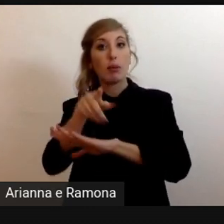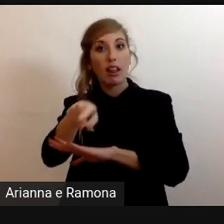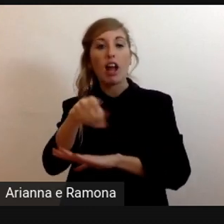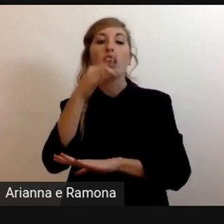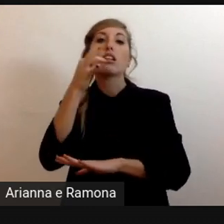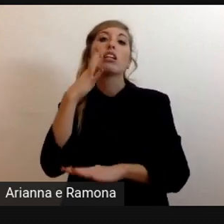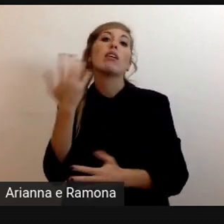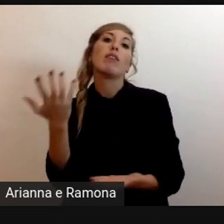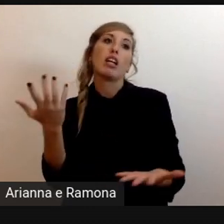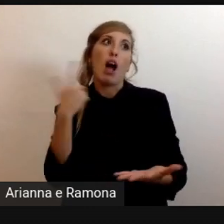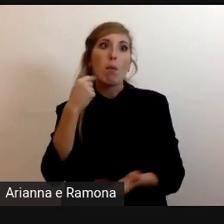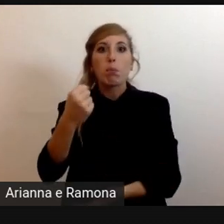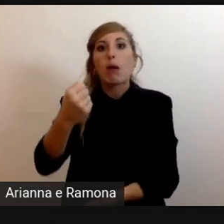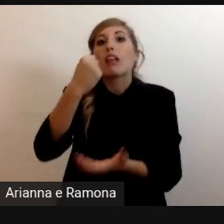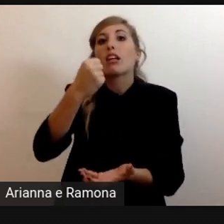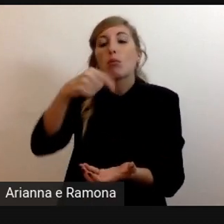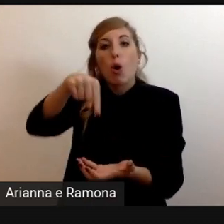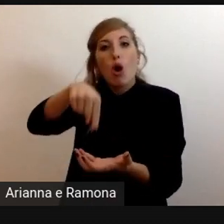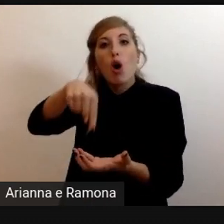attraverso